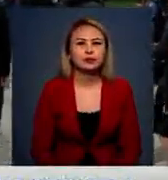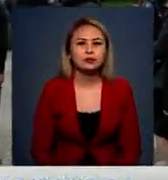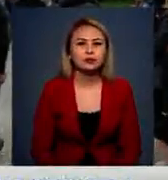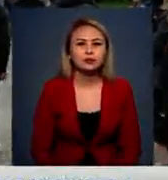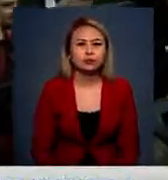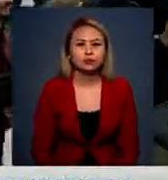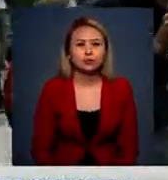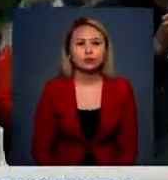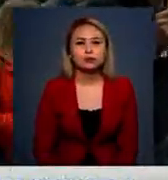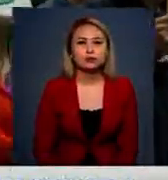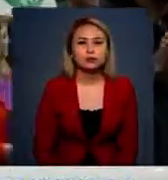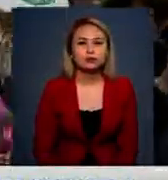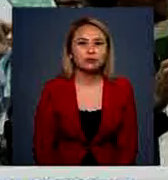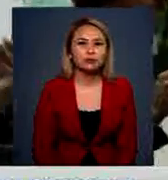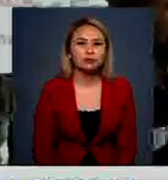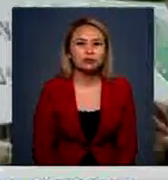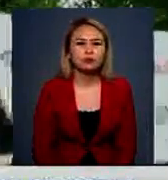Хабар 24, Украинадан.